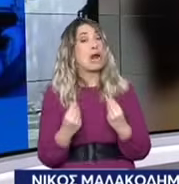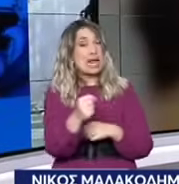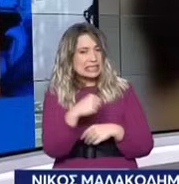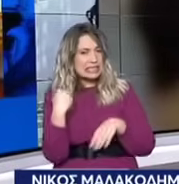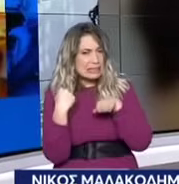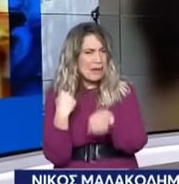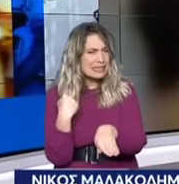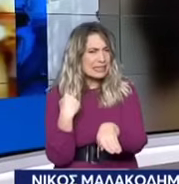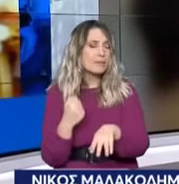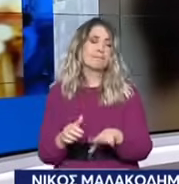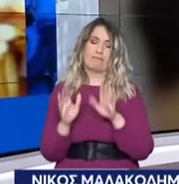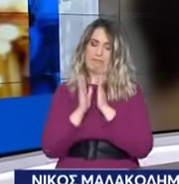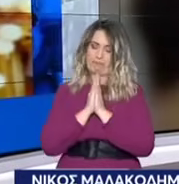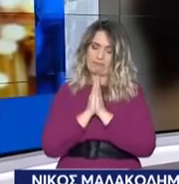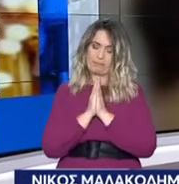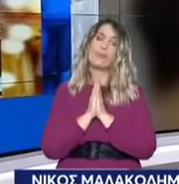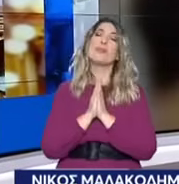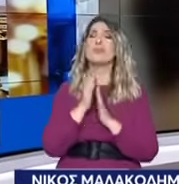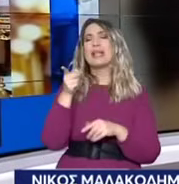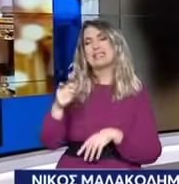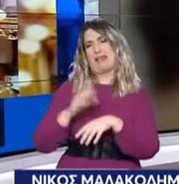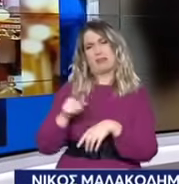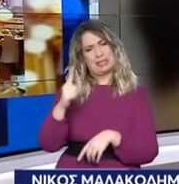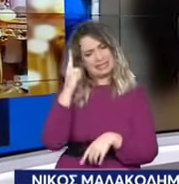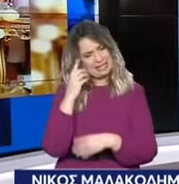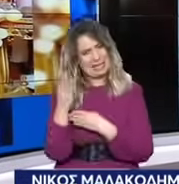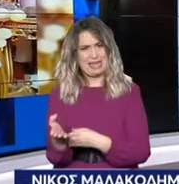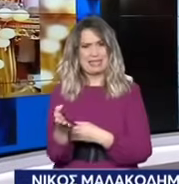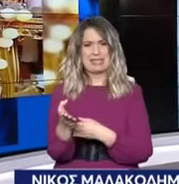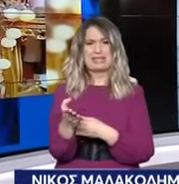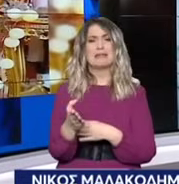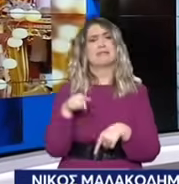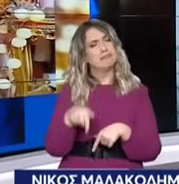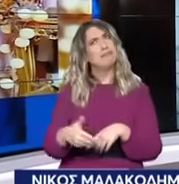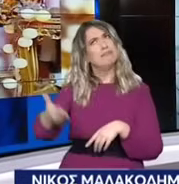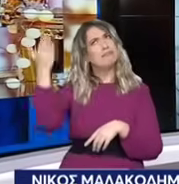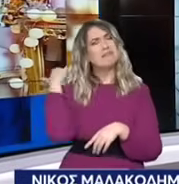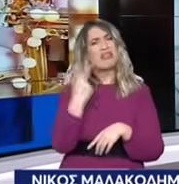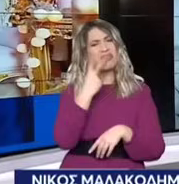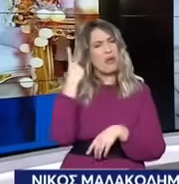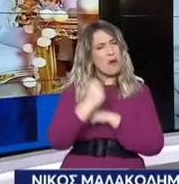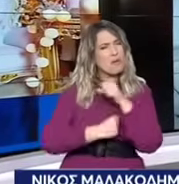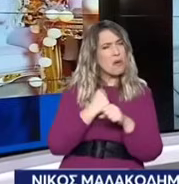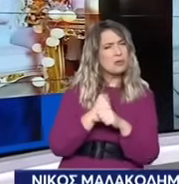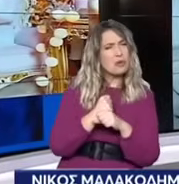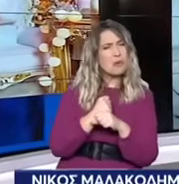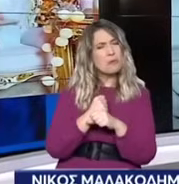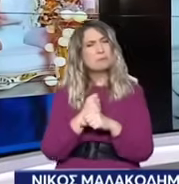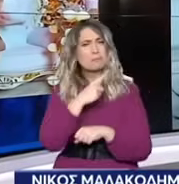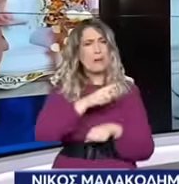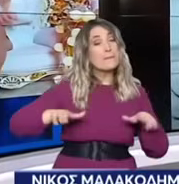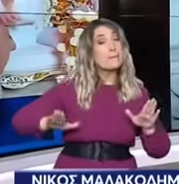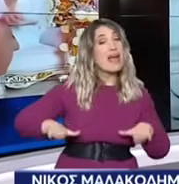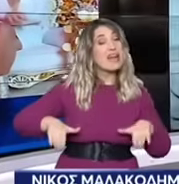λίγο. Γνωρίζετε κι εσείς, στο ίδιο ακριβώς κανάλι, στην ίδια εκπομπή είχαμε βρεθεί προδιετίας. Όταν στο Περιστέρι, στο